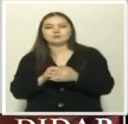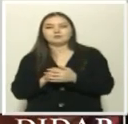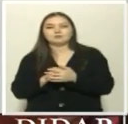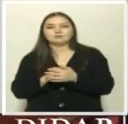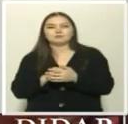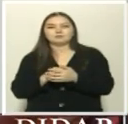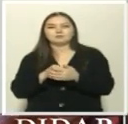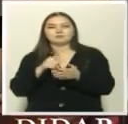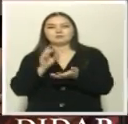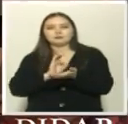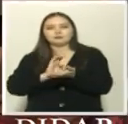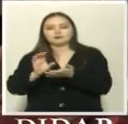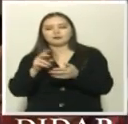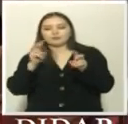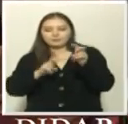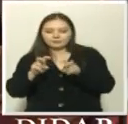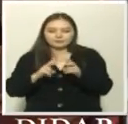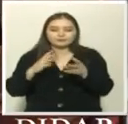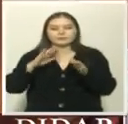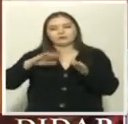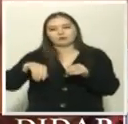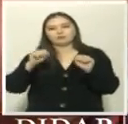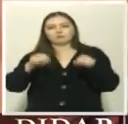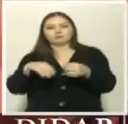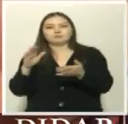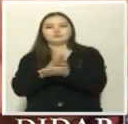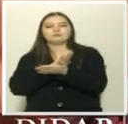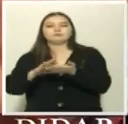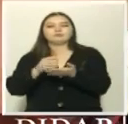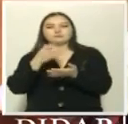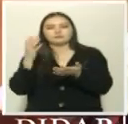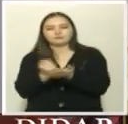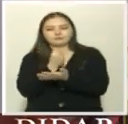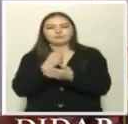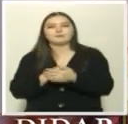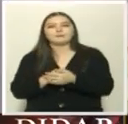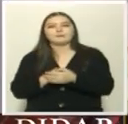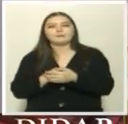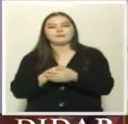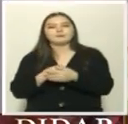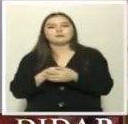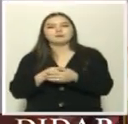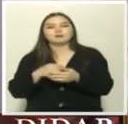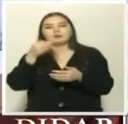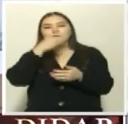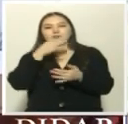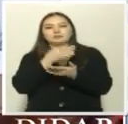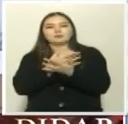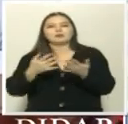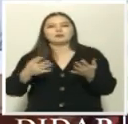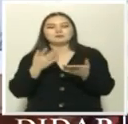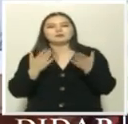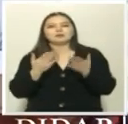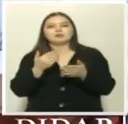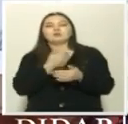единому дистрибьютору. Кроме того, врачи напоминают, что в случае перебоев с получением лекарственных средств пациенты могут звонить в контакт-центр по вопросам